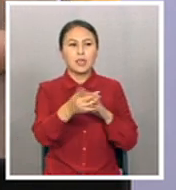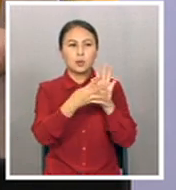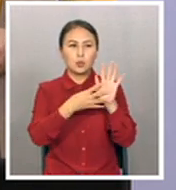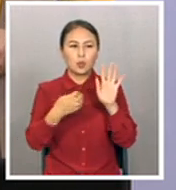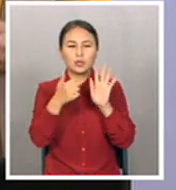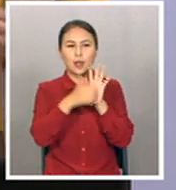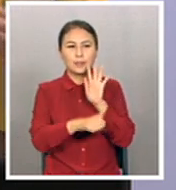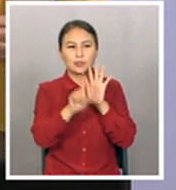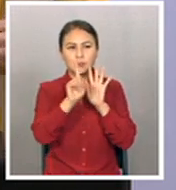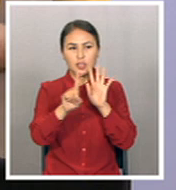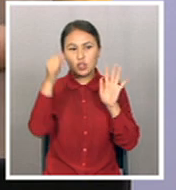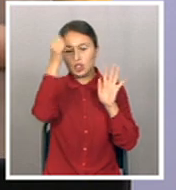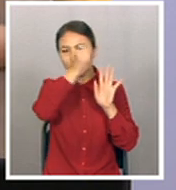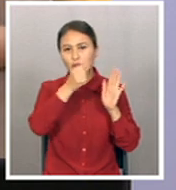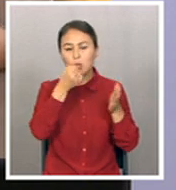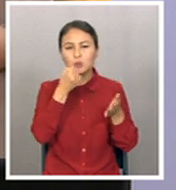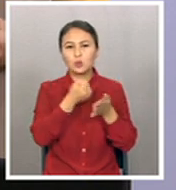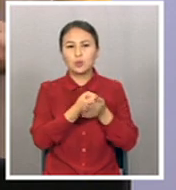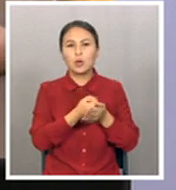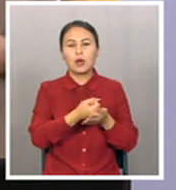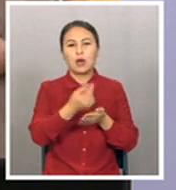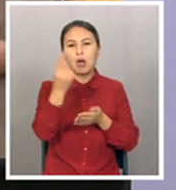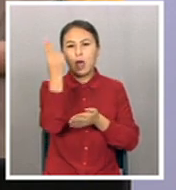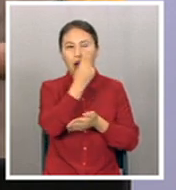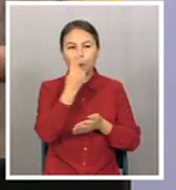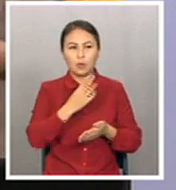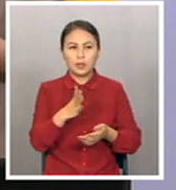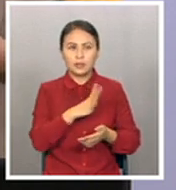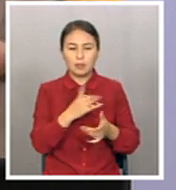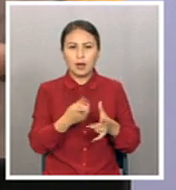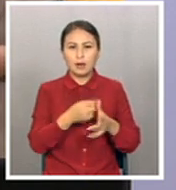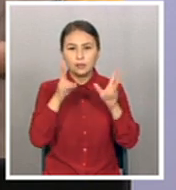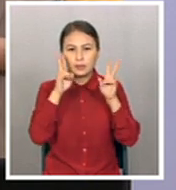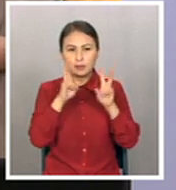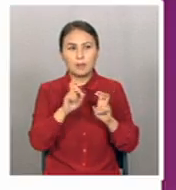1961 жылға дейін қала Ақмола деп аталды. Ал